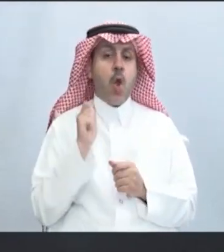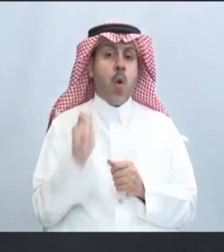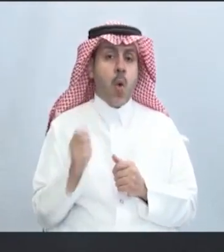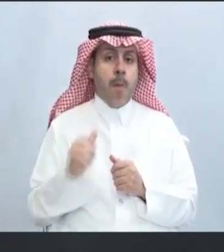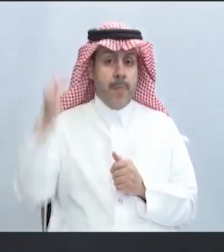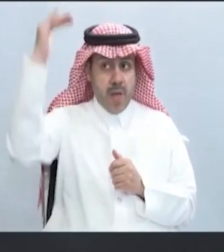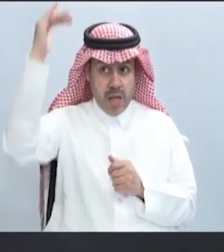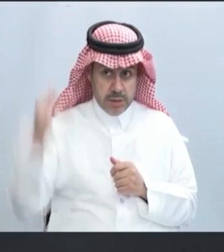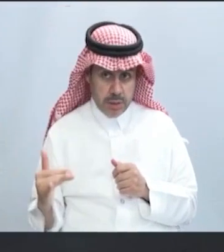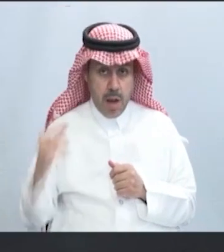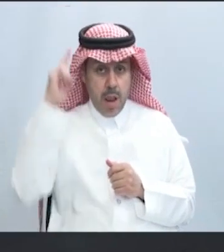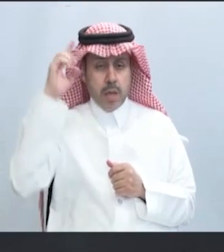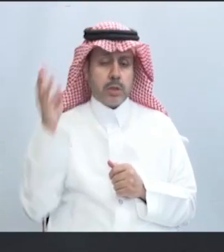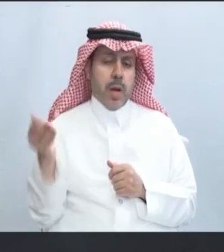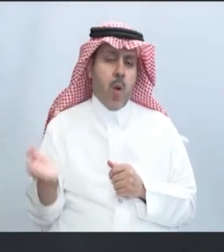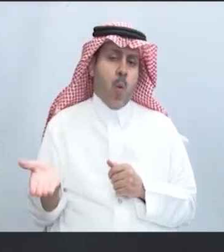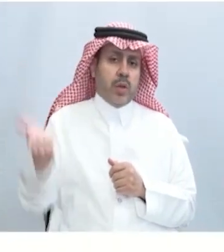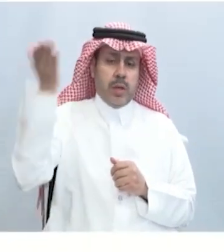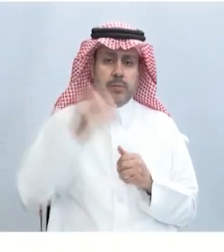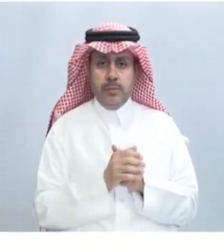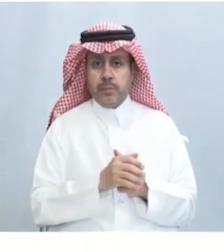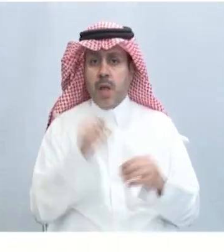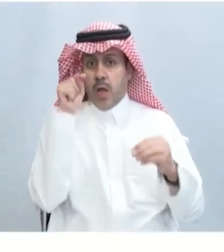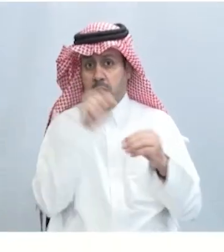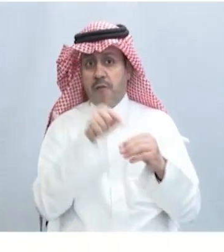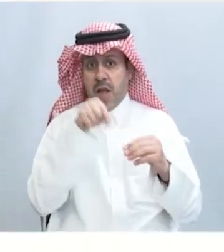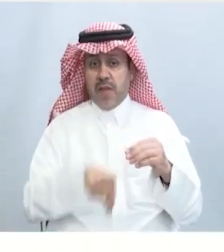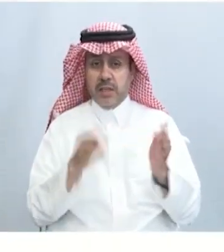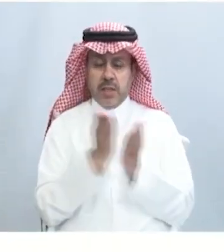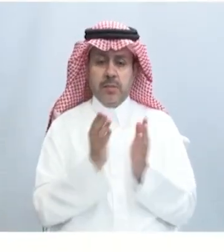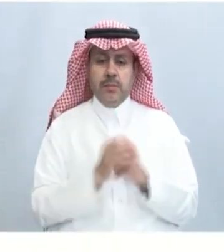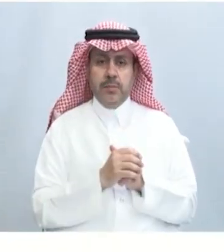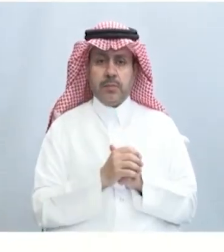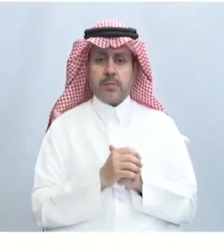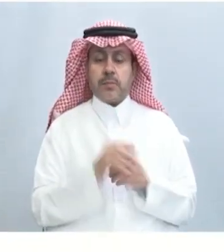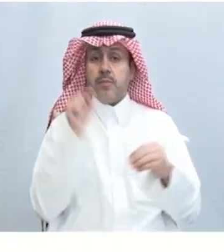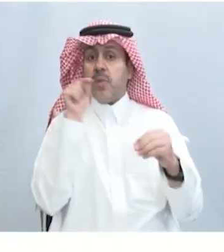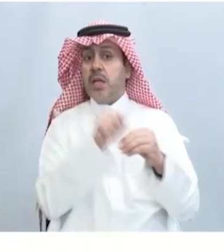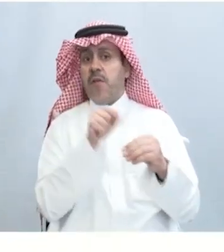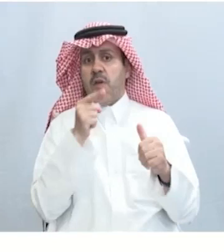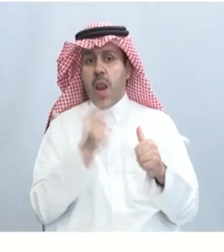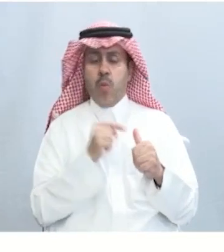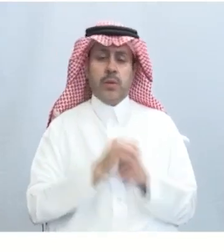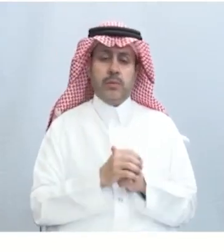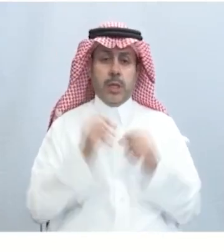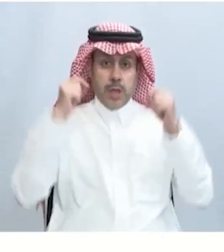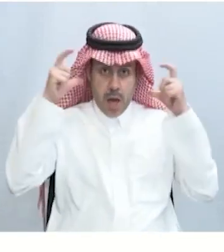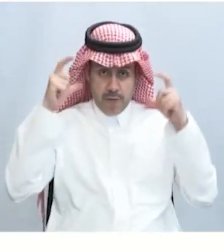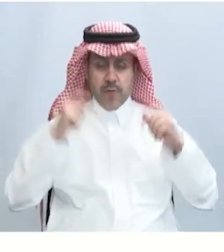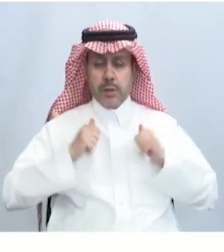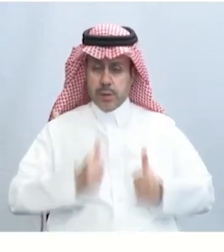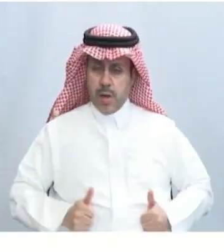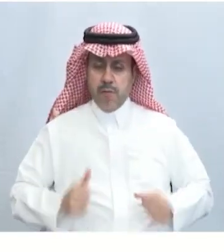الله سبحانه وتعالى ما هي اهداف درسنا لهذا اليوم الهدف الاول ان يتعرف الطالب معنى